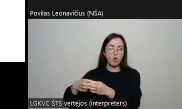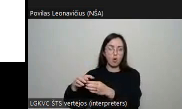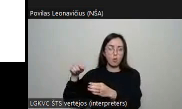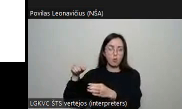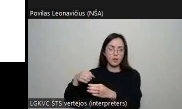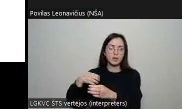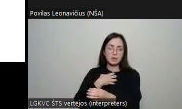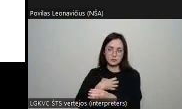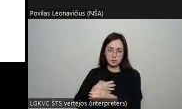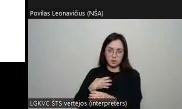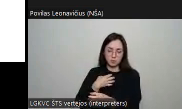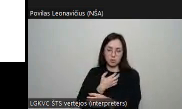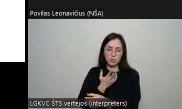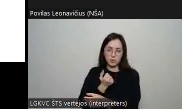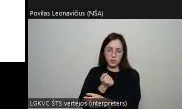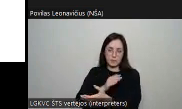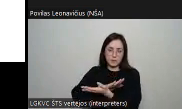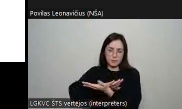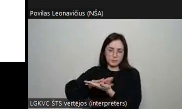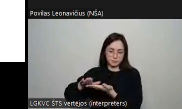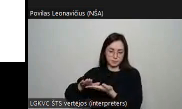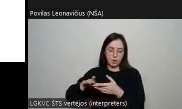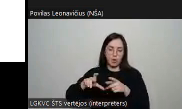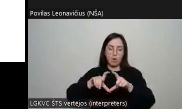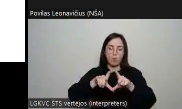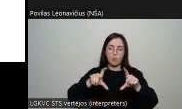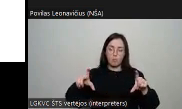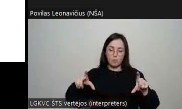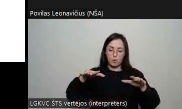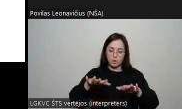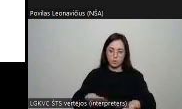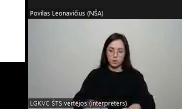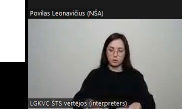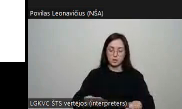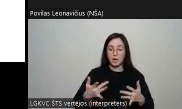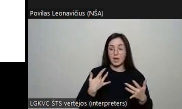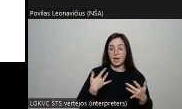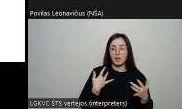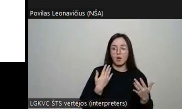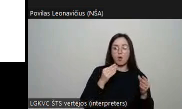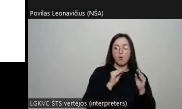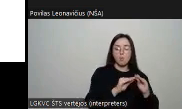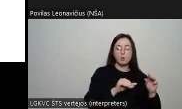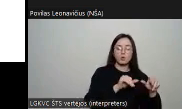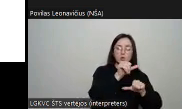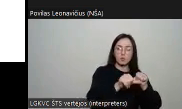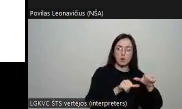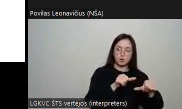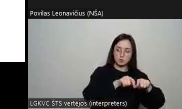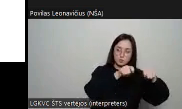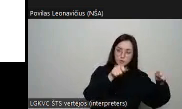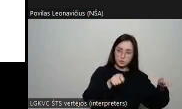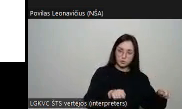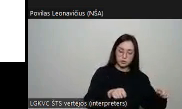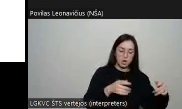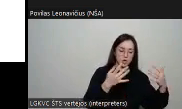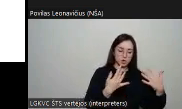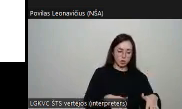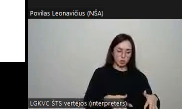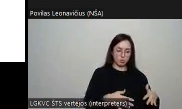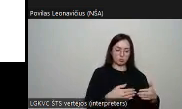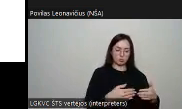bet kad būtų tvarkinga, mokyklose turėtų būti ar mokslo metų pradžioj tos visos